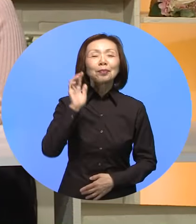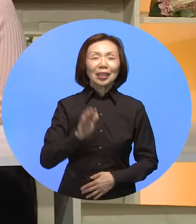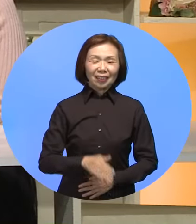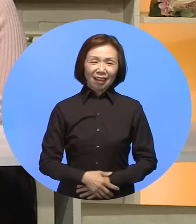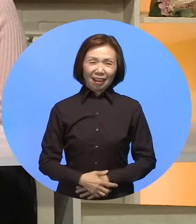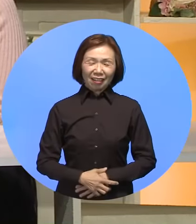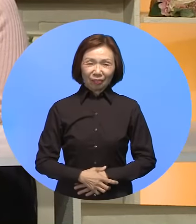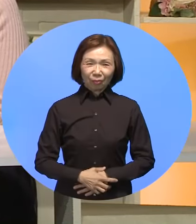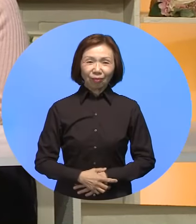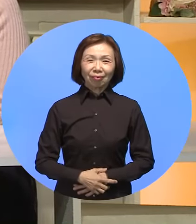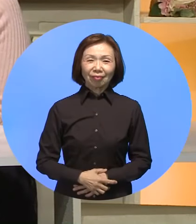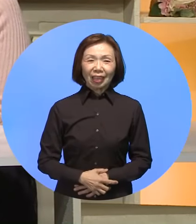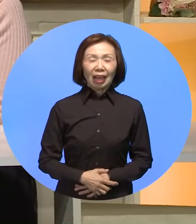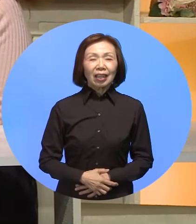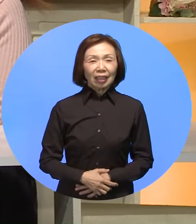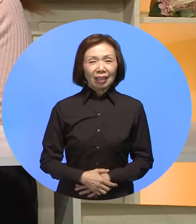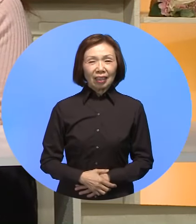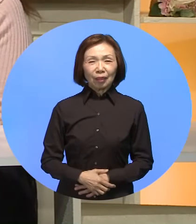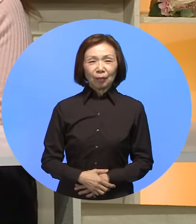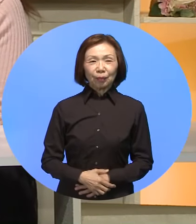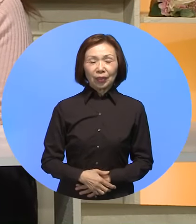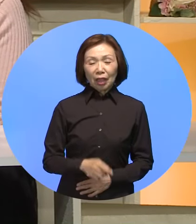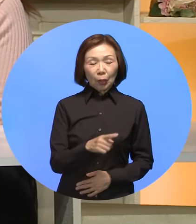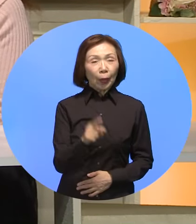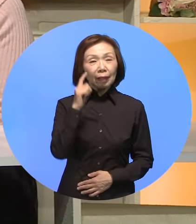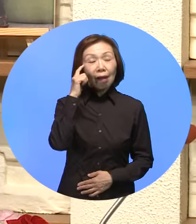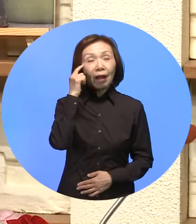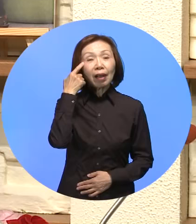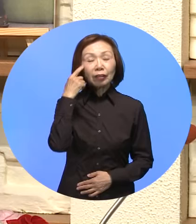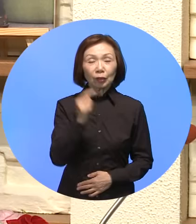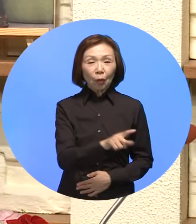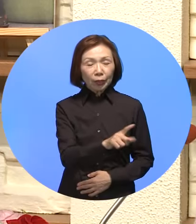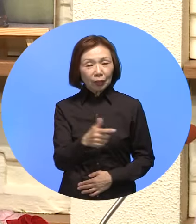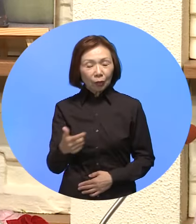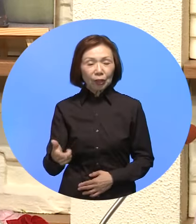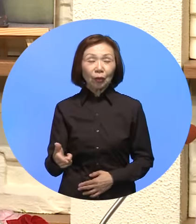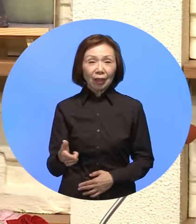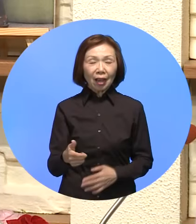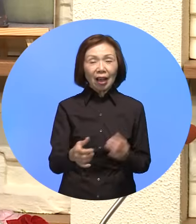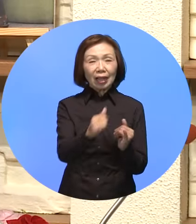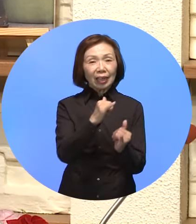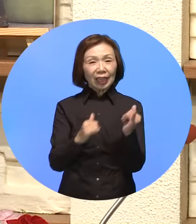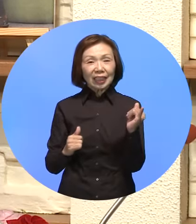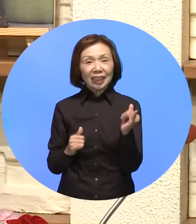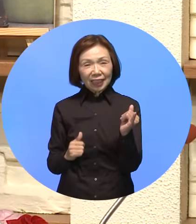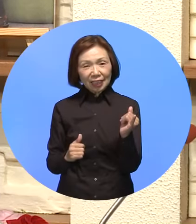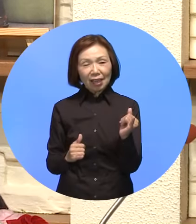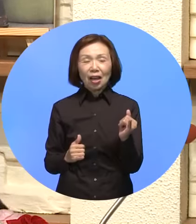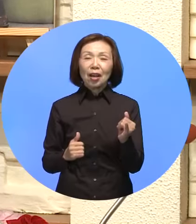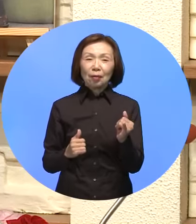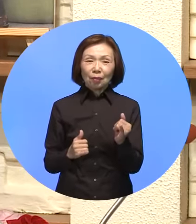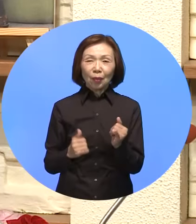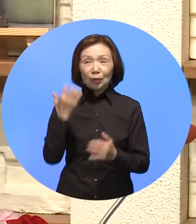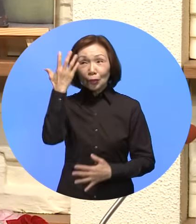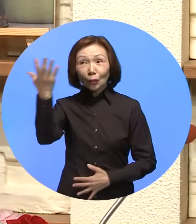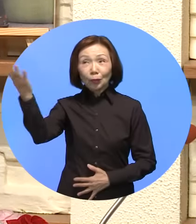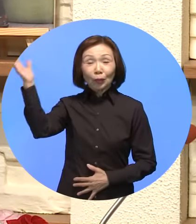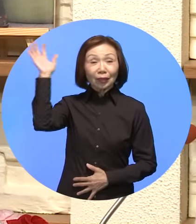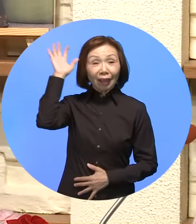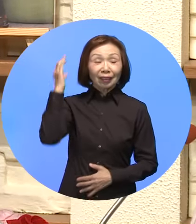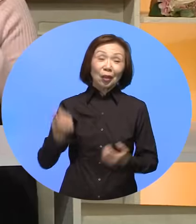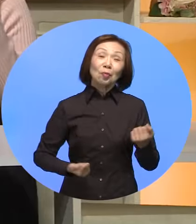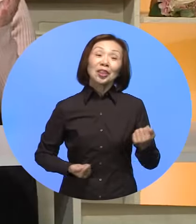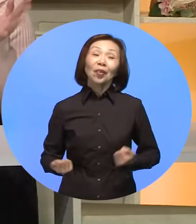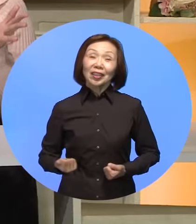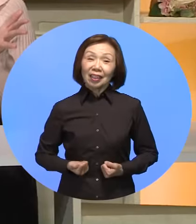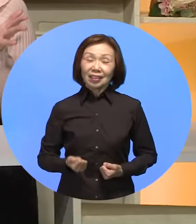ちょっと考えてましただから本当にあるだよねこうやって考えるとね色んなこう歴史の猫を考えていろんな想像ルーフぐらいのもう白いです